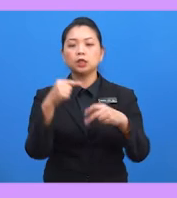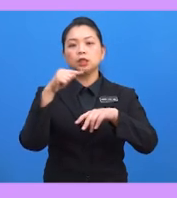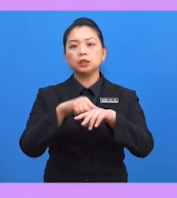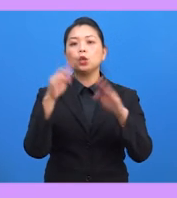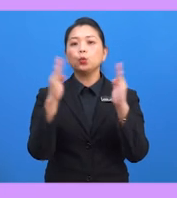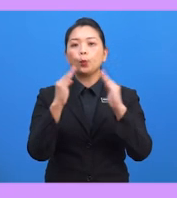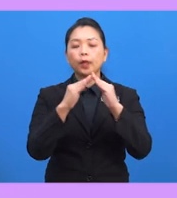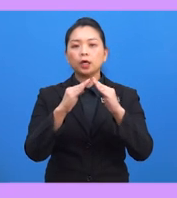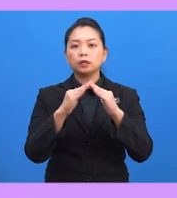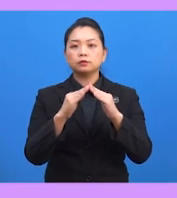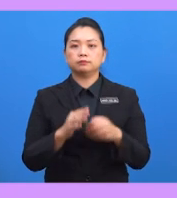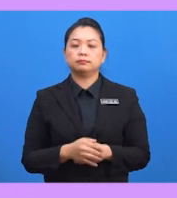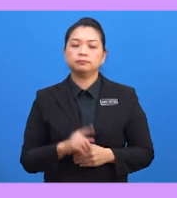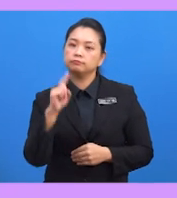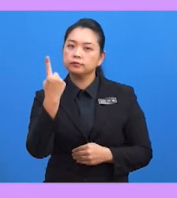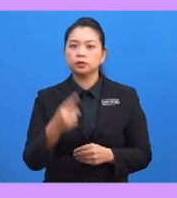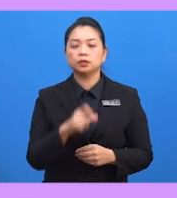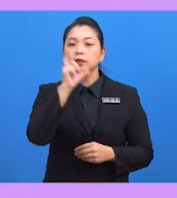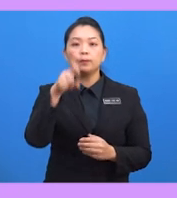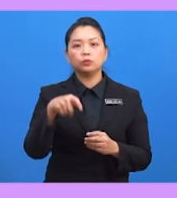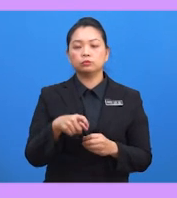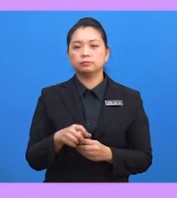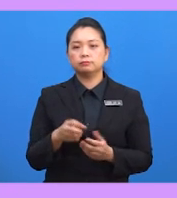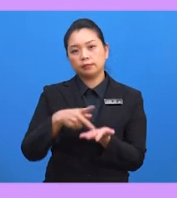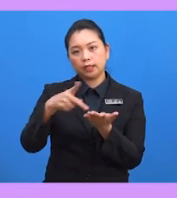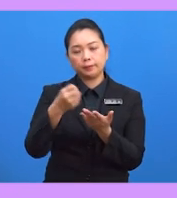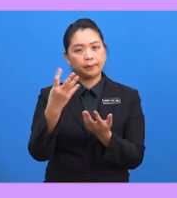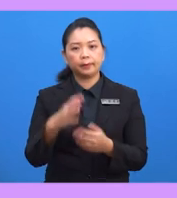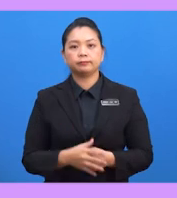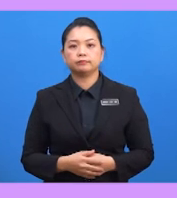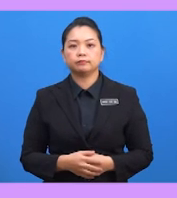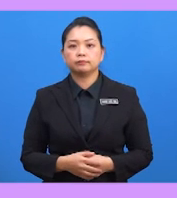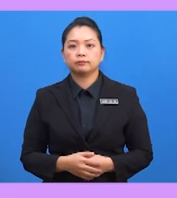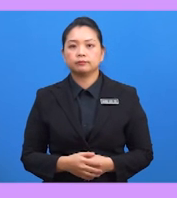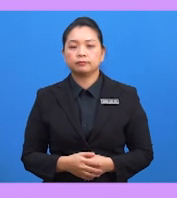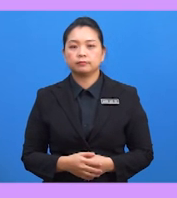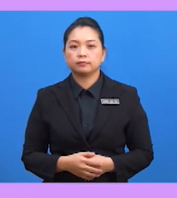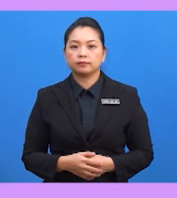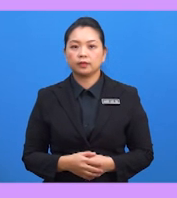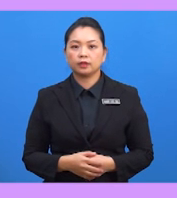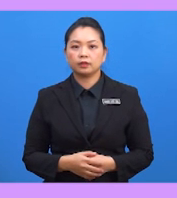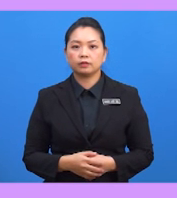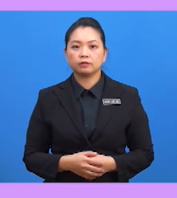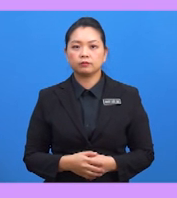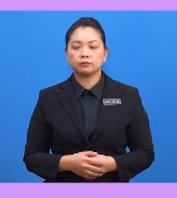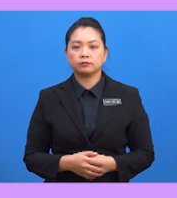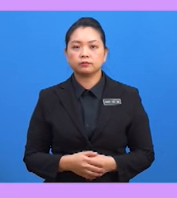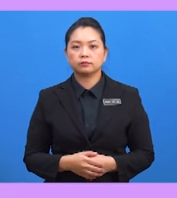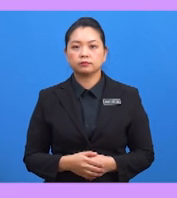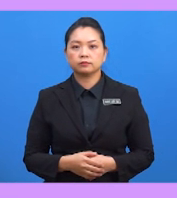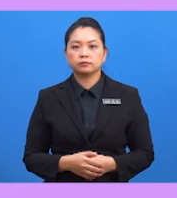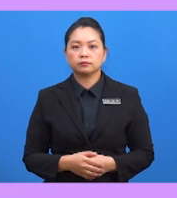sekaligus dapat mengeratkan hubungan antara keluarga beliau. Untuk masa depan yang cerah juga, Encik